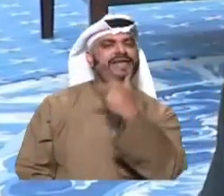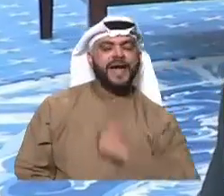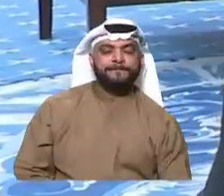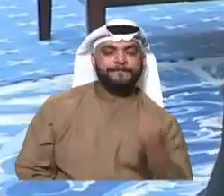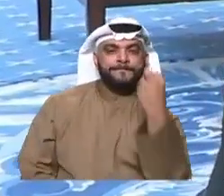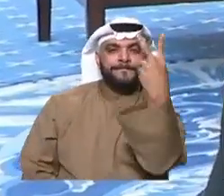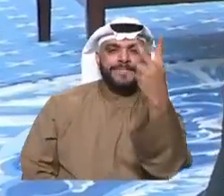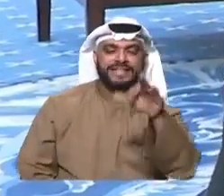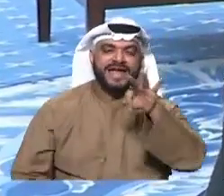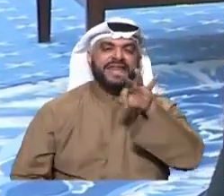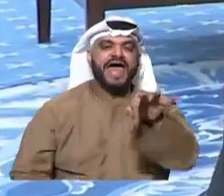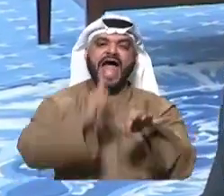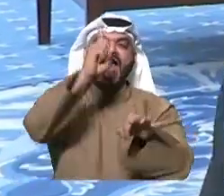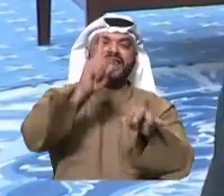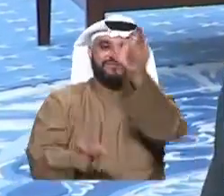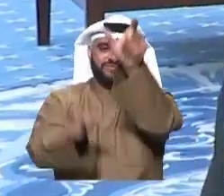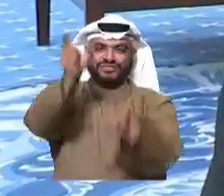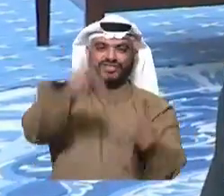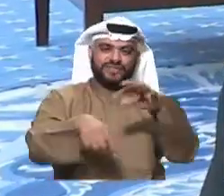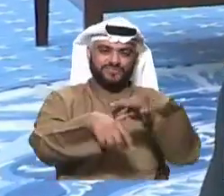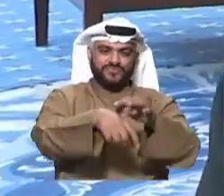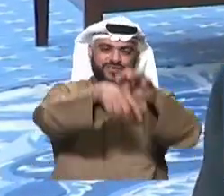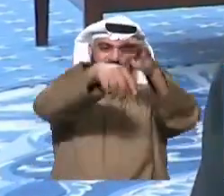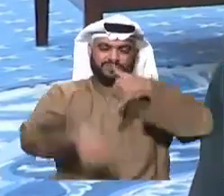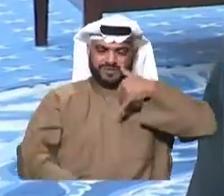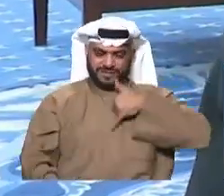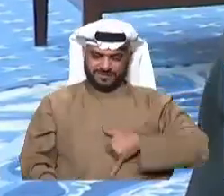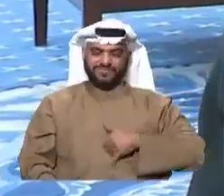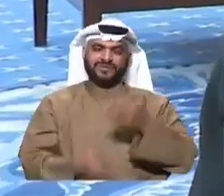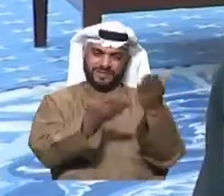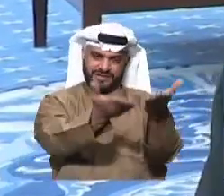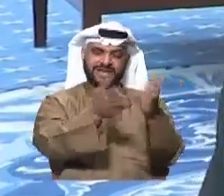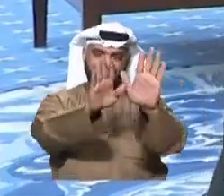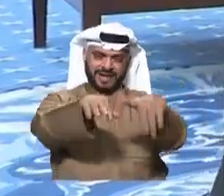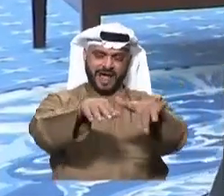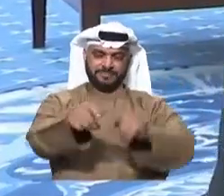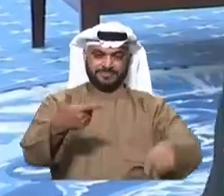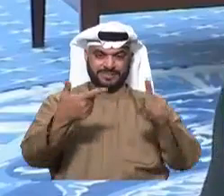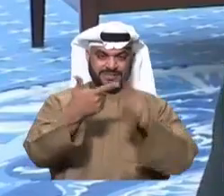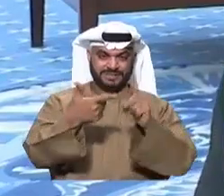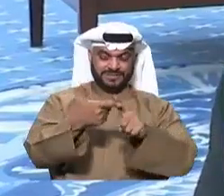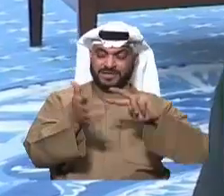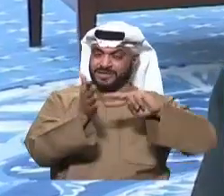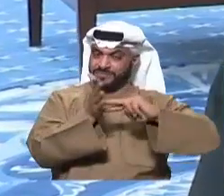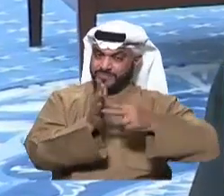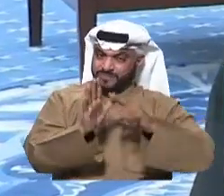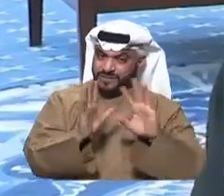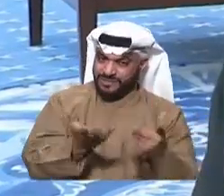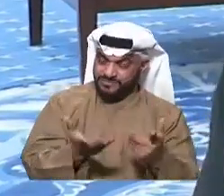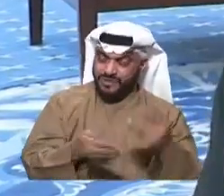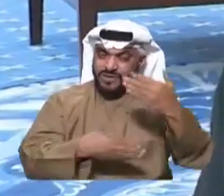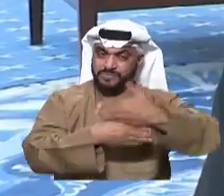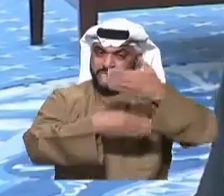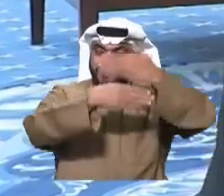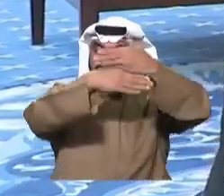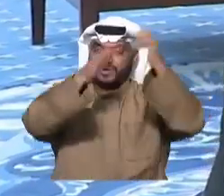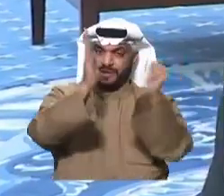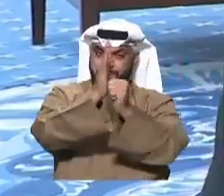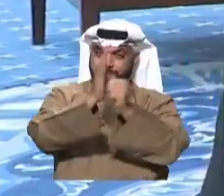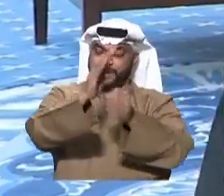ألف شخص من المجتمع المضيف ومن النازحين داخليا في مجال المأوى،